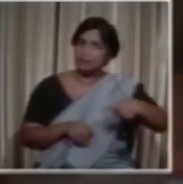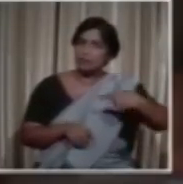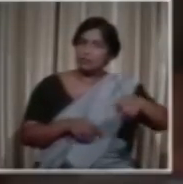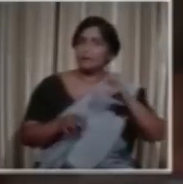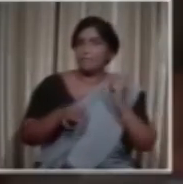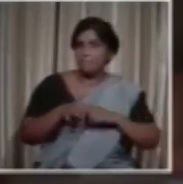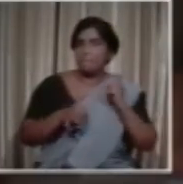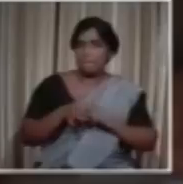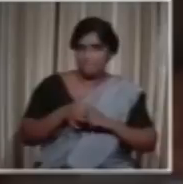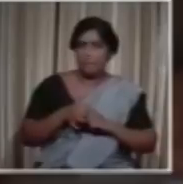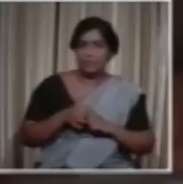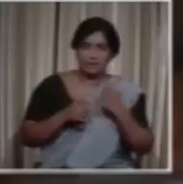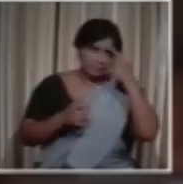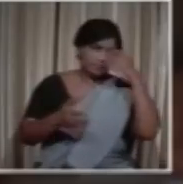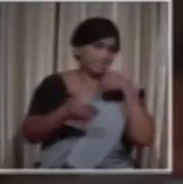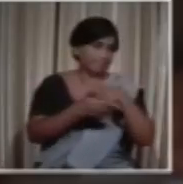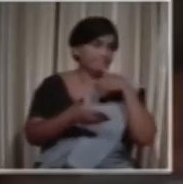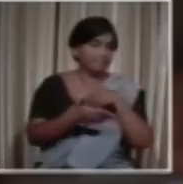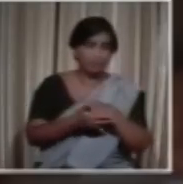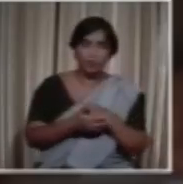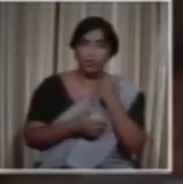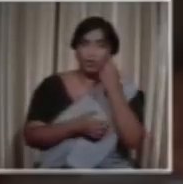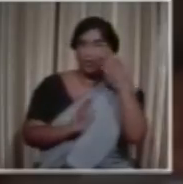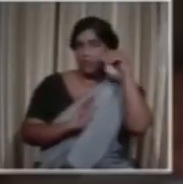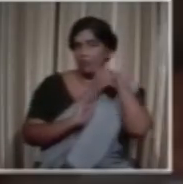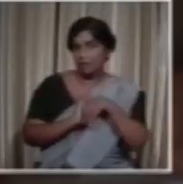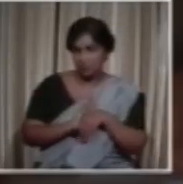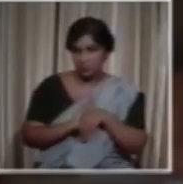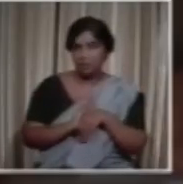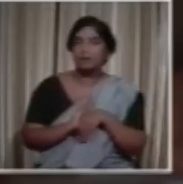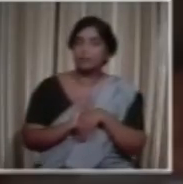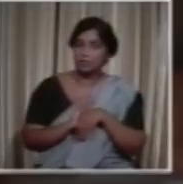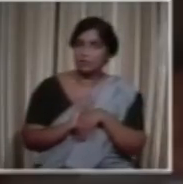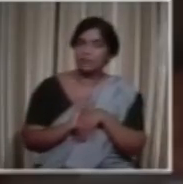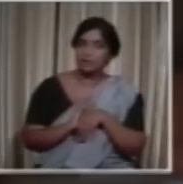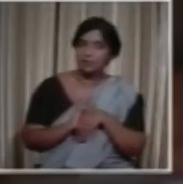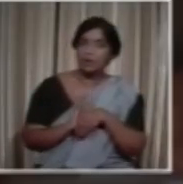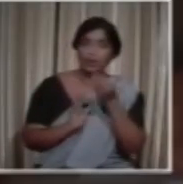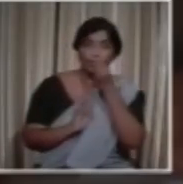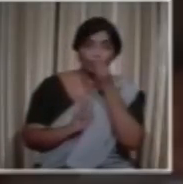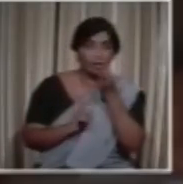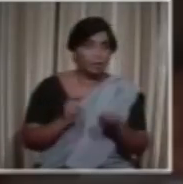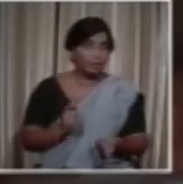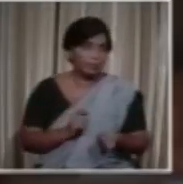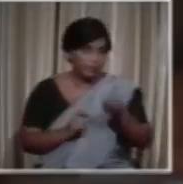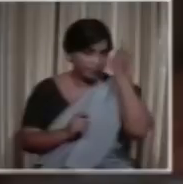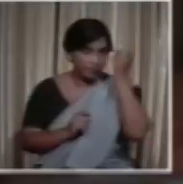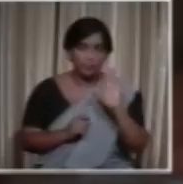ප්‍රශ්න ඔවුන් මිරිකෙනවා රුපියල් අවපාතනය වෙලා තියෙනවා ආහාර මිල ඉහළ ගිහිල්ලා